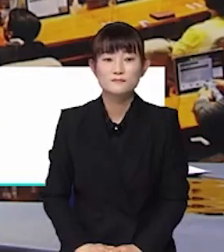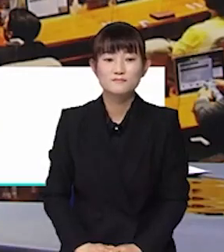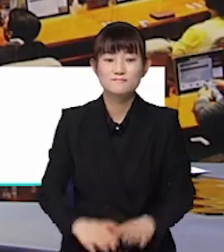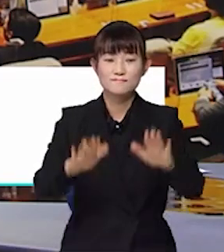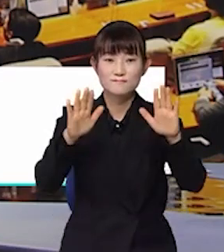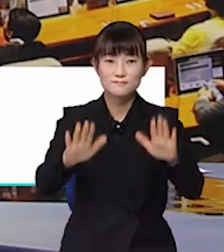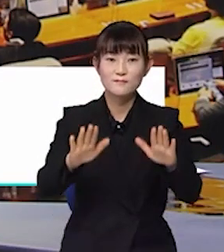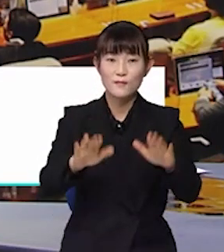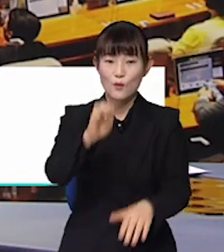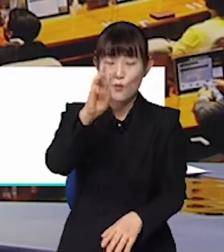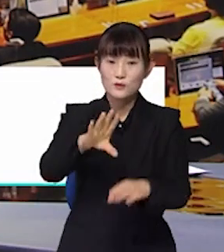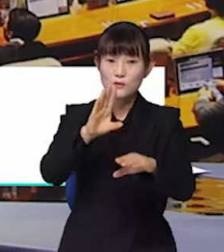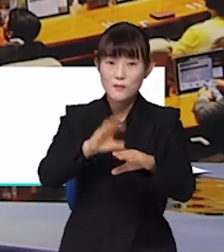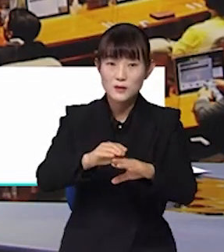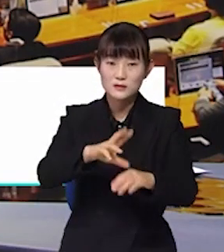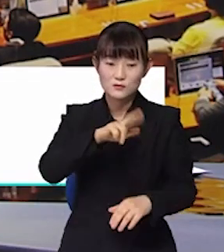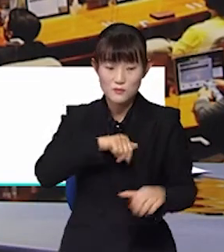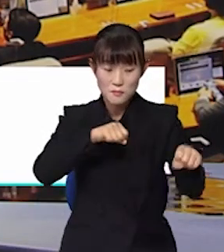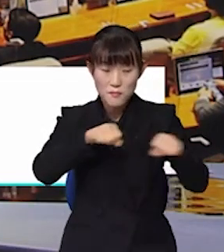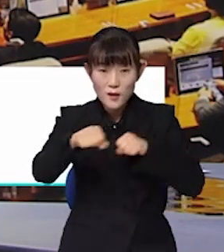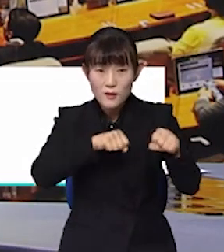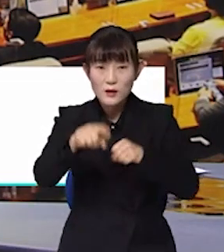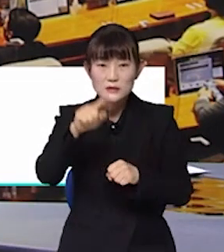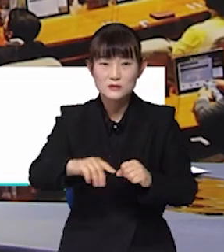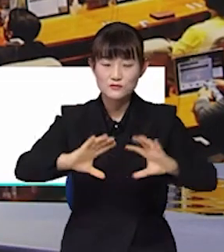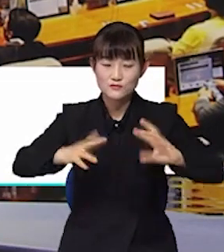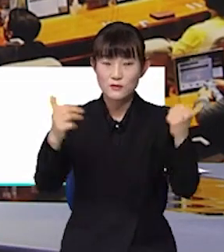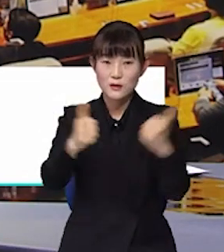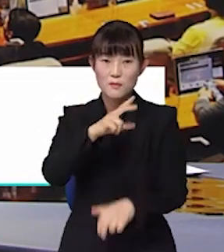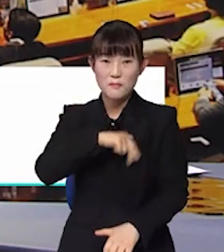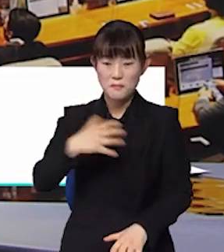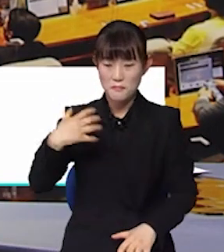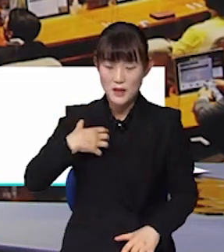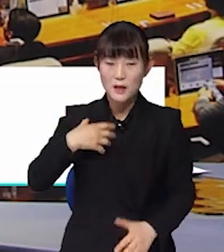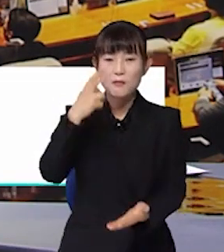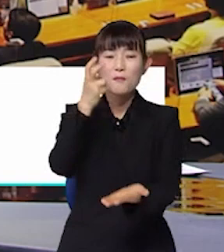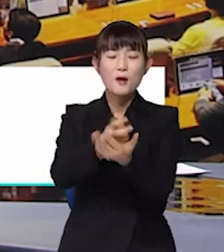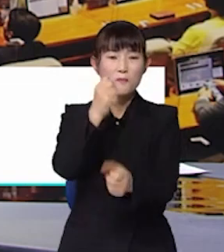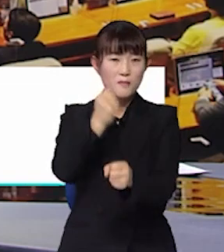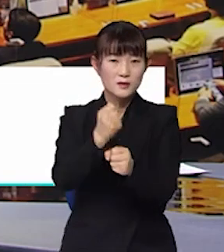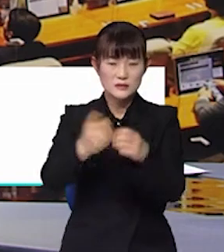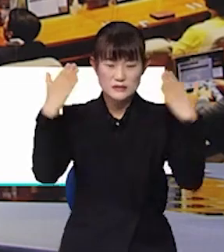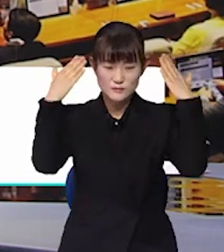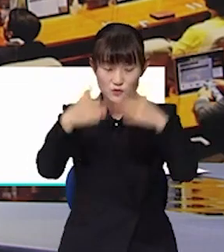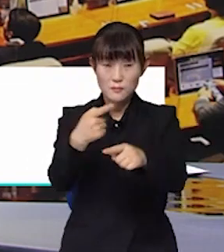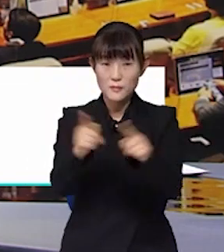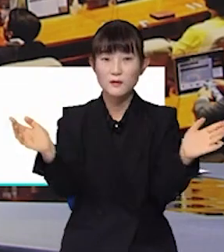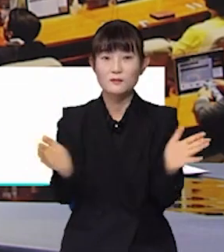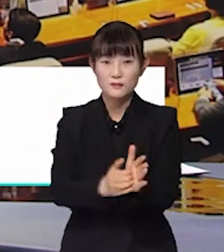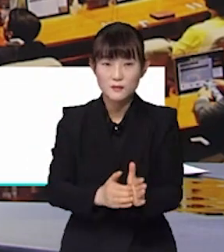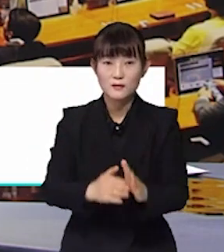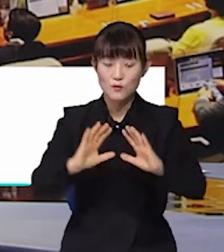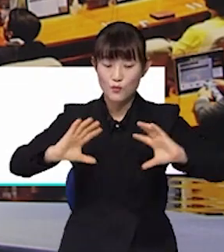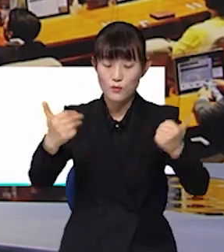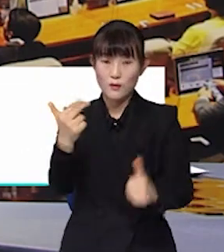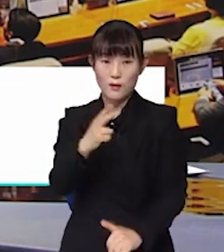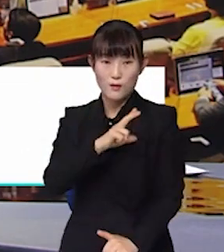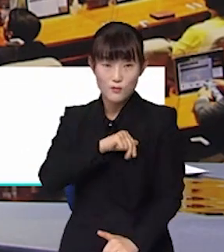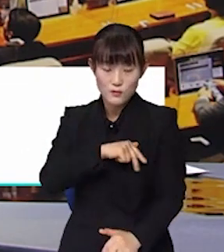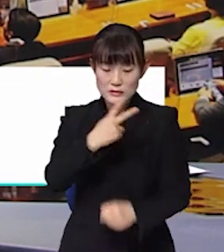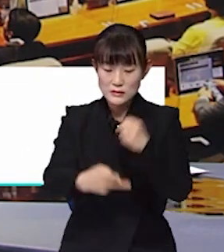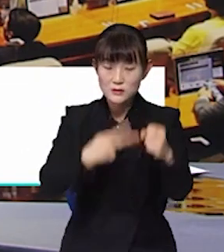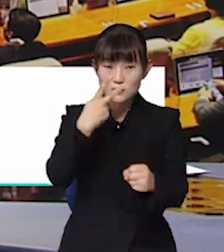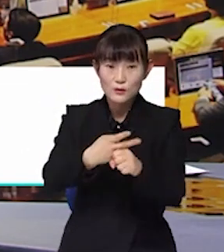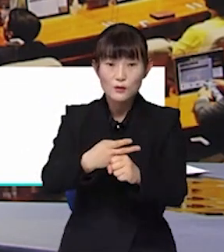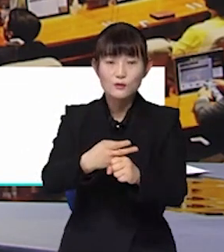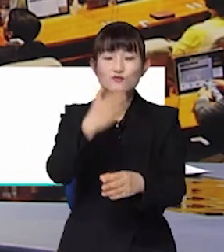이번 KBS 광주방송 의정평가는 국회의원의 가장 큰 책무인 입법 활동을 집중적으로 평가했습니다 국회의원 2년